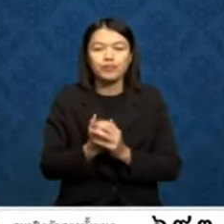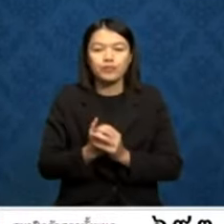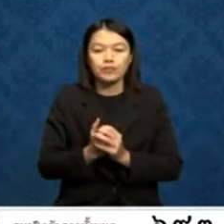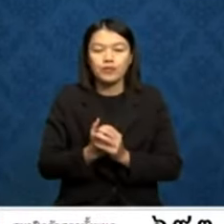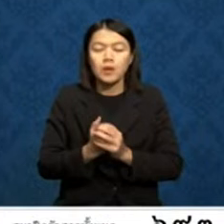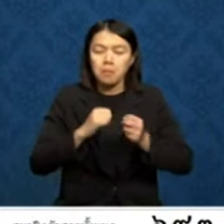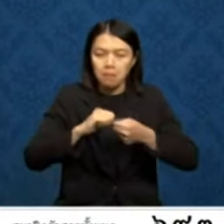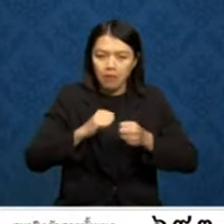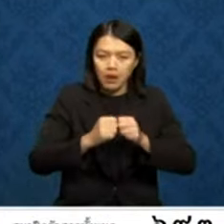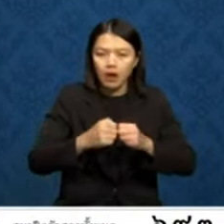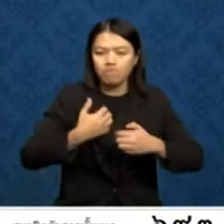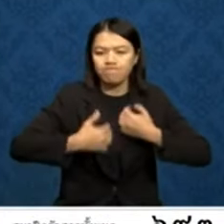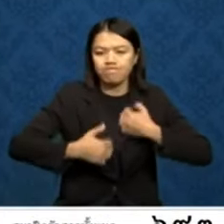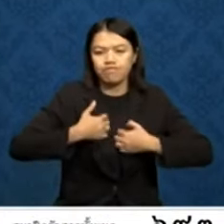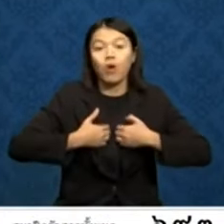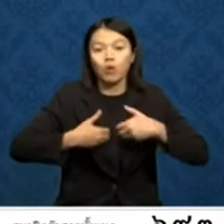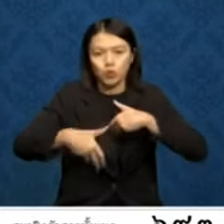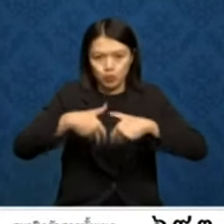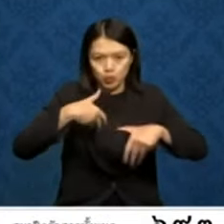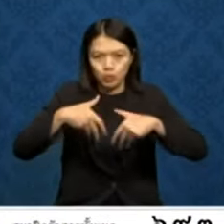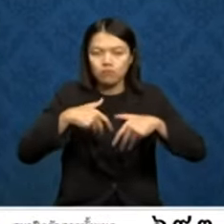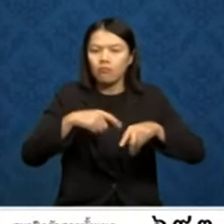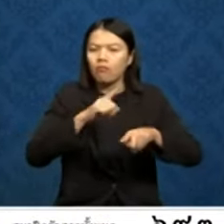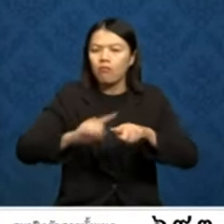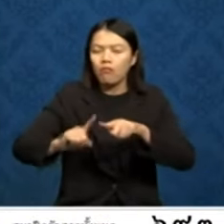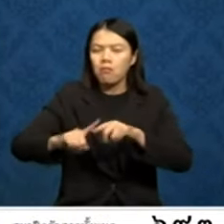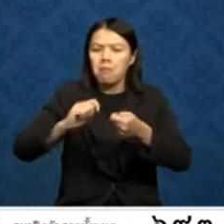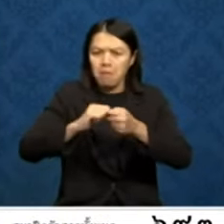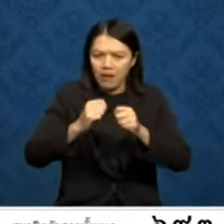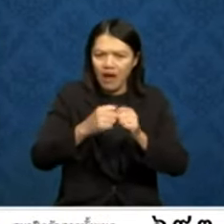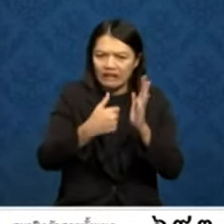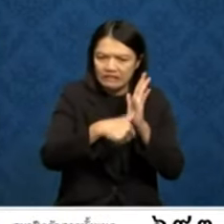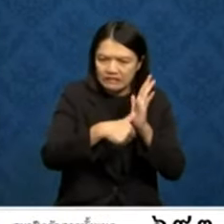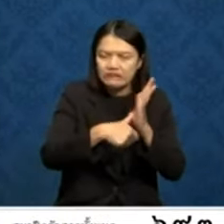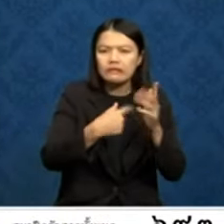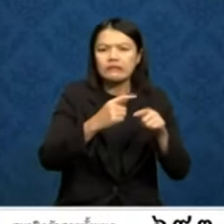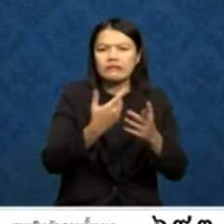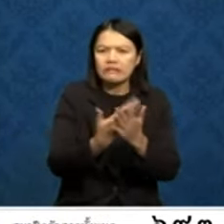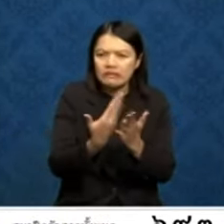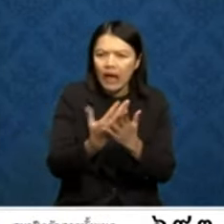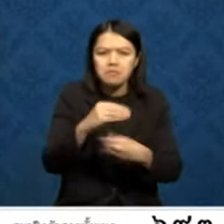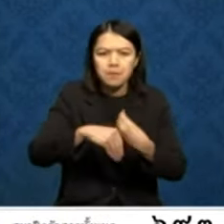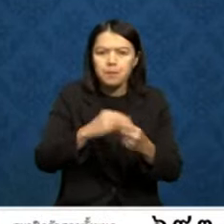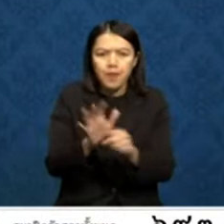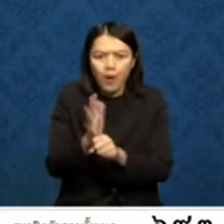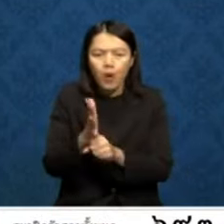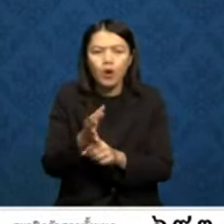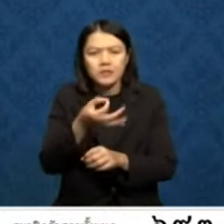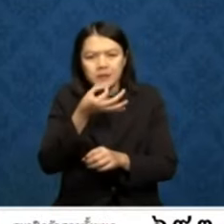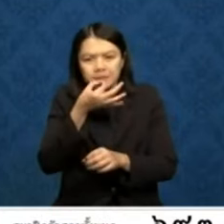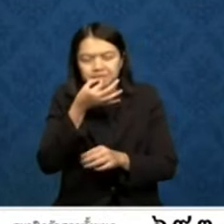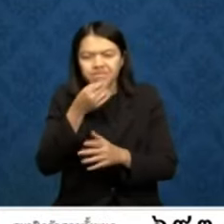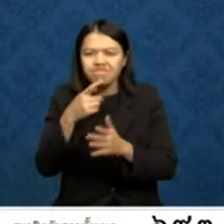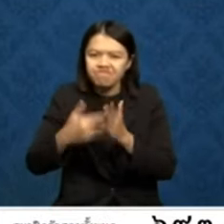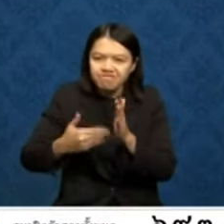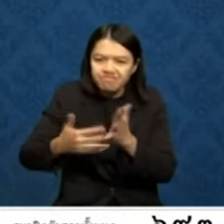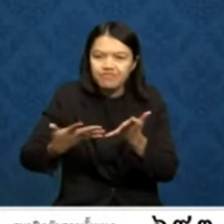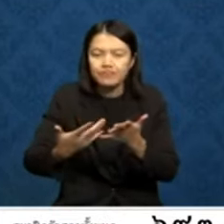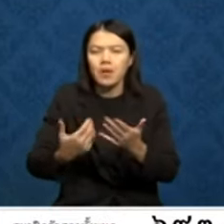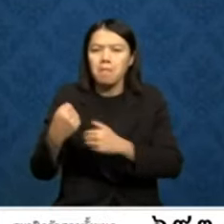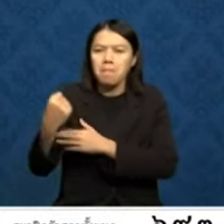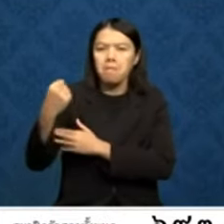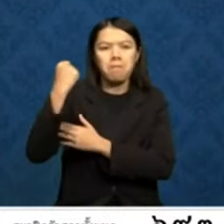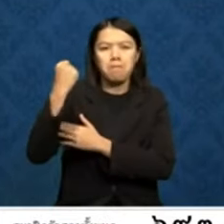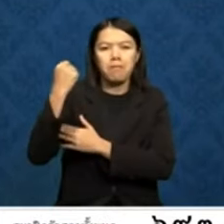ความเดือดร้อนของพี่น้องประชาชนทั้งเรื่องปัญหาหนี้สินรายได้ค่าครองชีพรวมทั้งความมั่นค